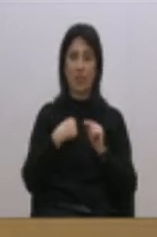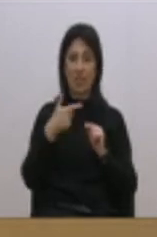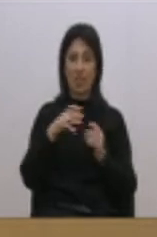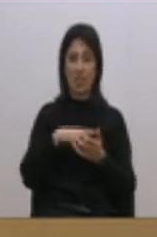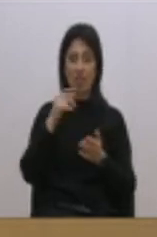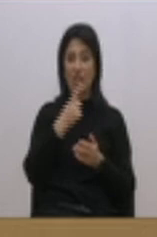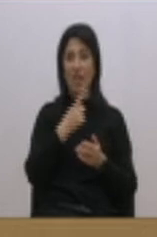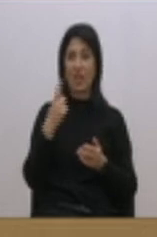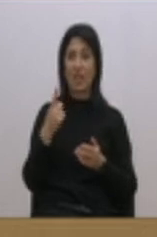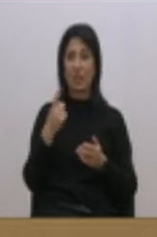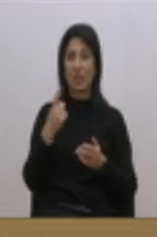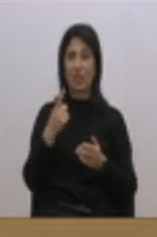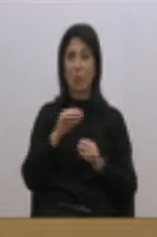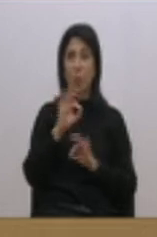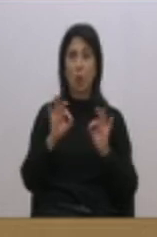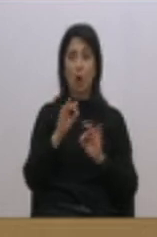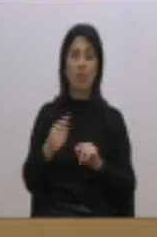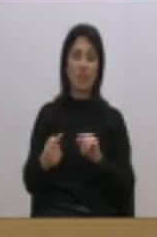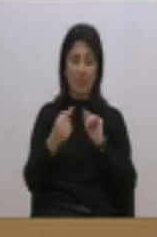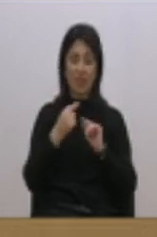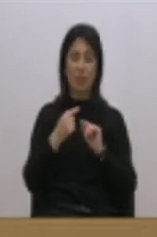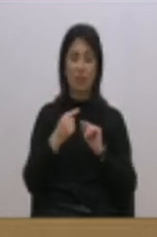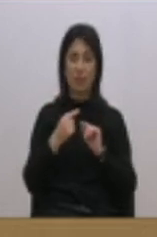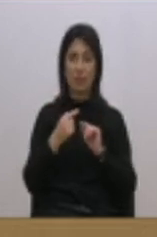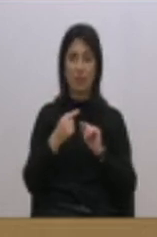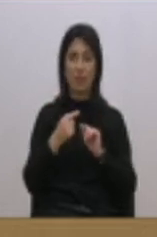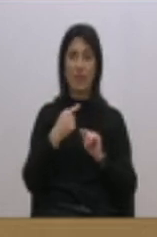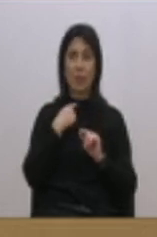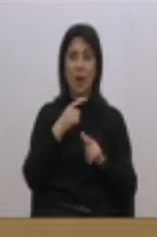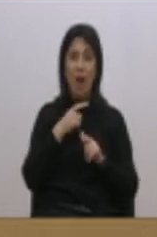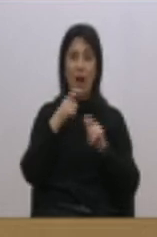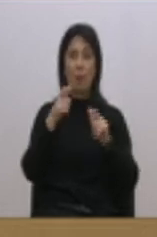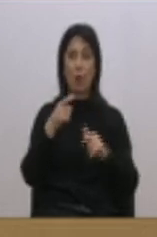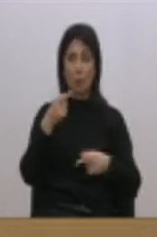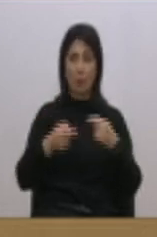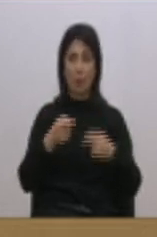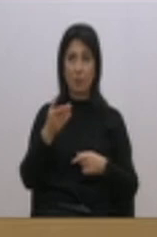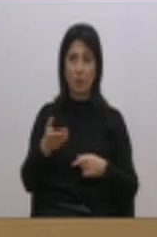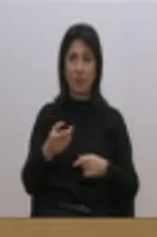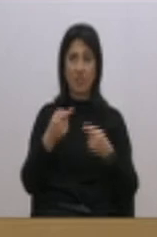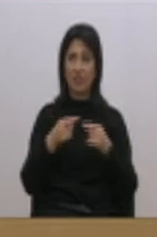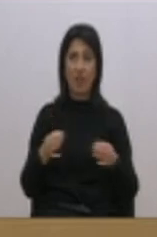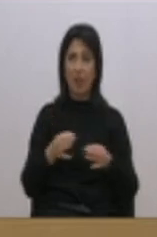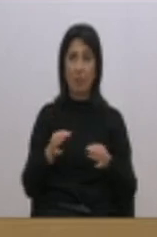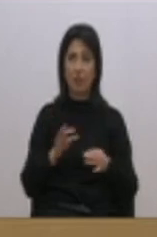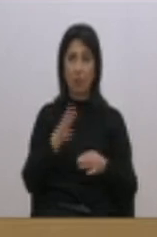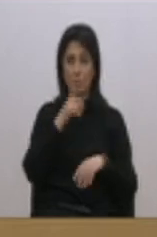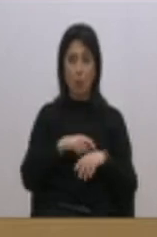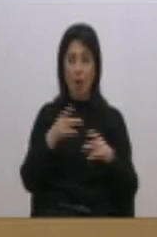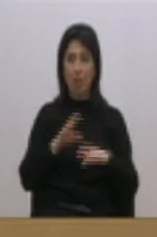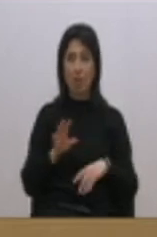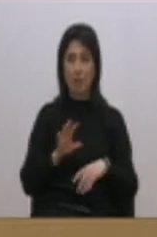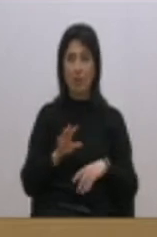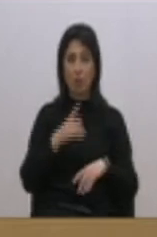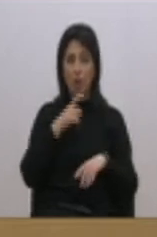Kirchis ert-ert proiectis tsinaagdeg iqos khmagamogebuli mebzoli da sva arafestvis dro archebodes.